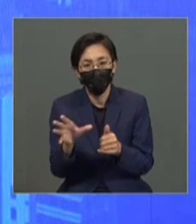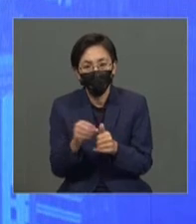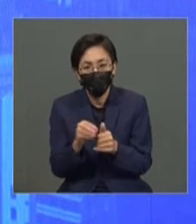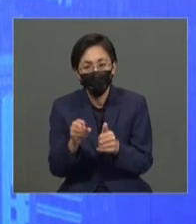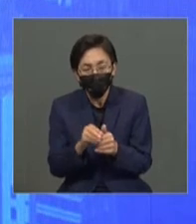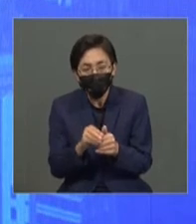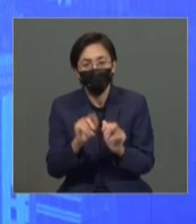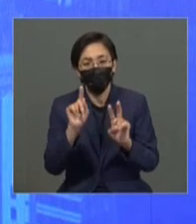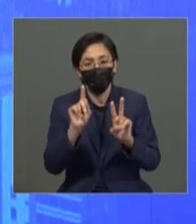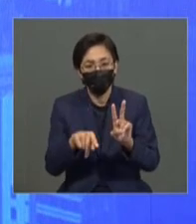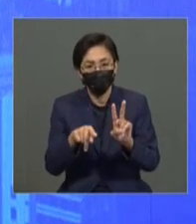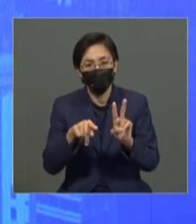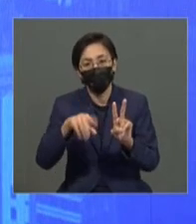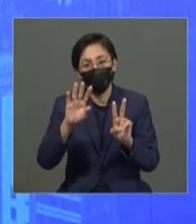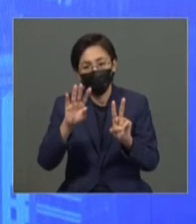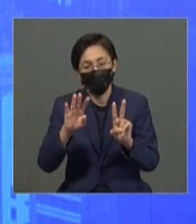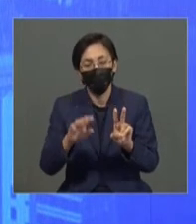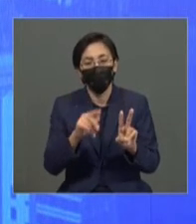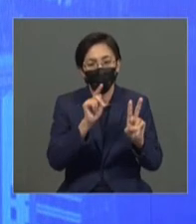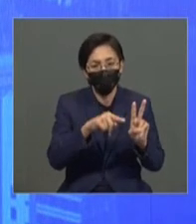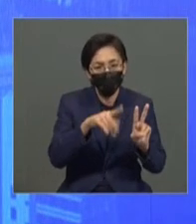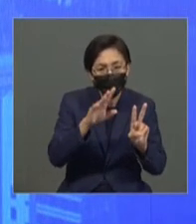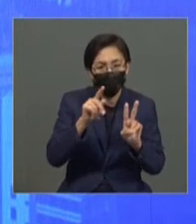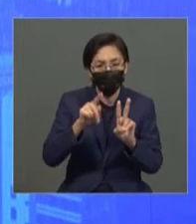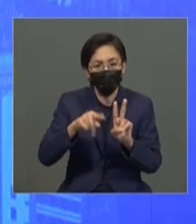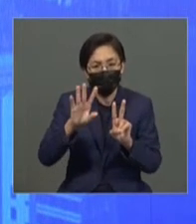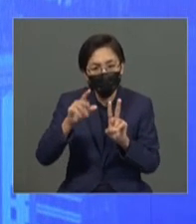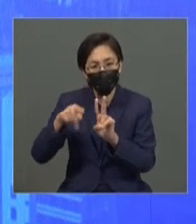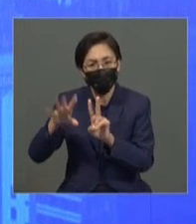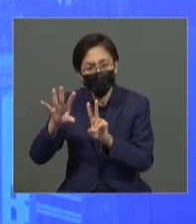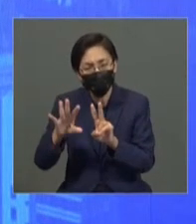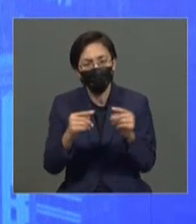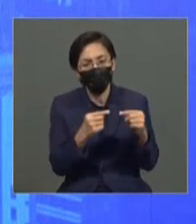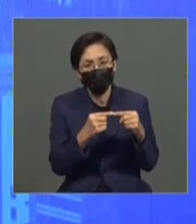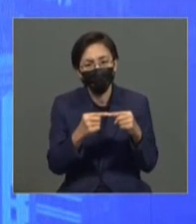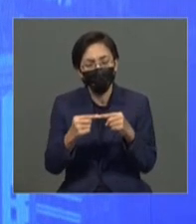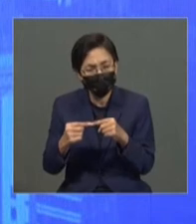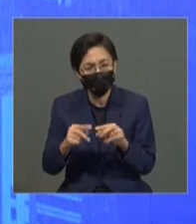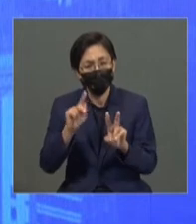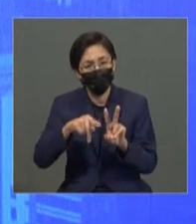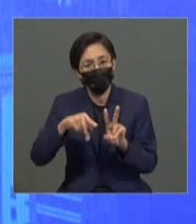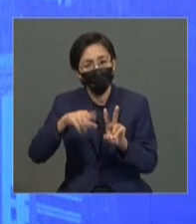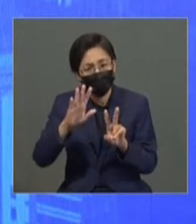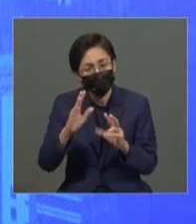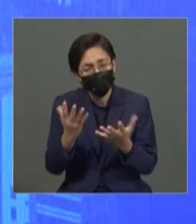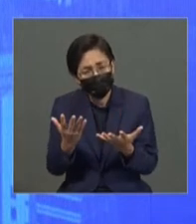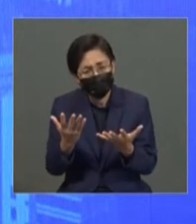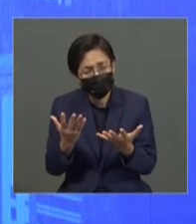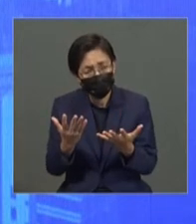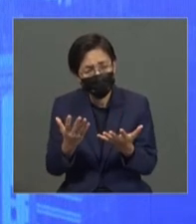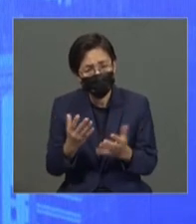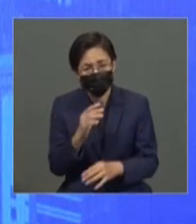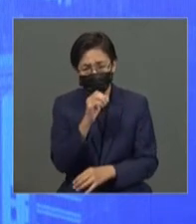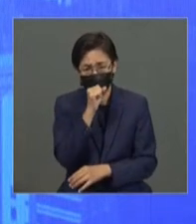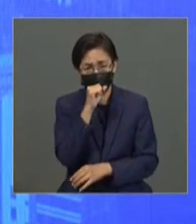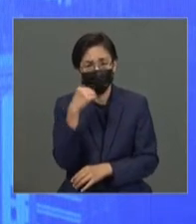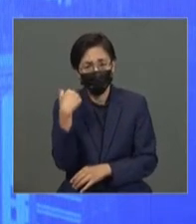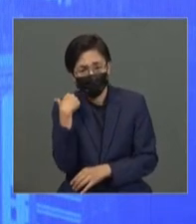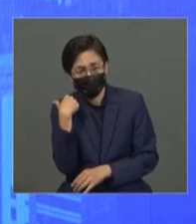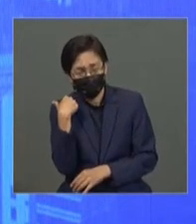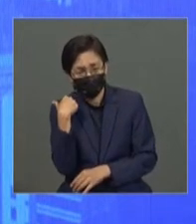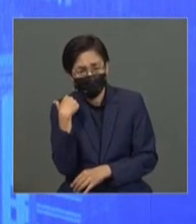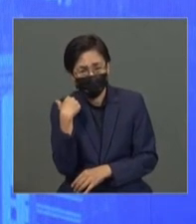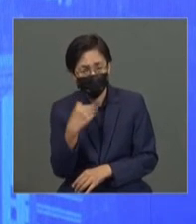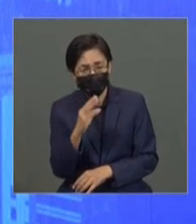งานเนี่ย 2,000 นิดๆมาหลายวันครับก็เลยสอบถามมาว่าเอ๊ะตัวเลข 2,000 กว่าเนี่ยมันมีการปกปิดตัวเลขรายง